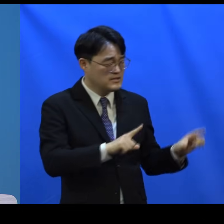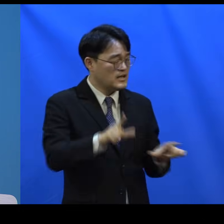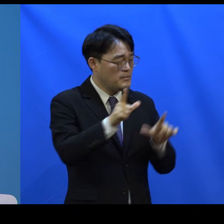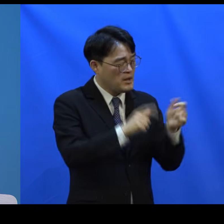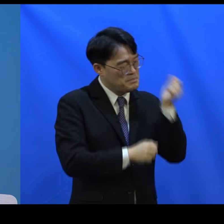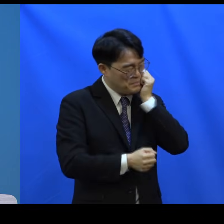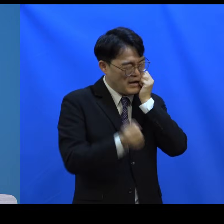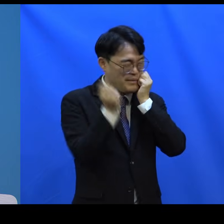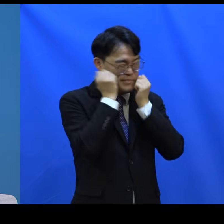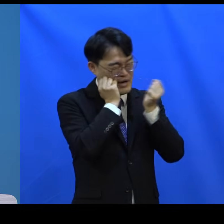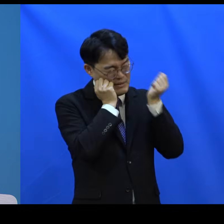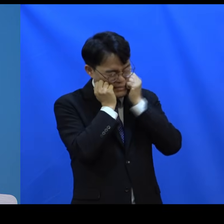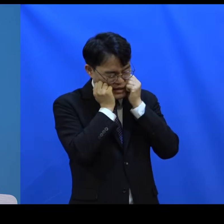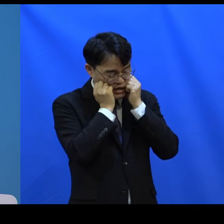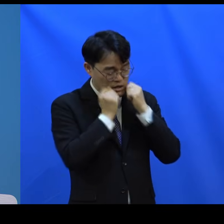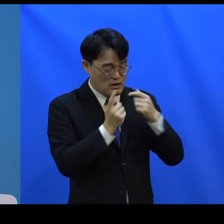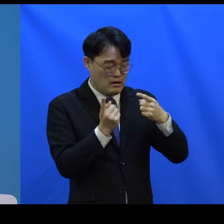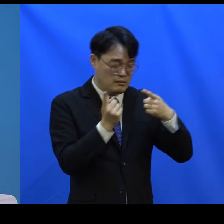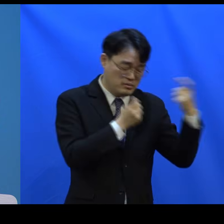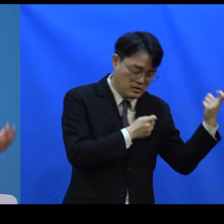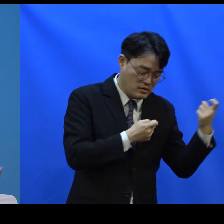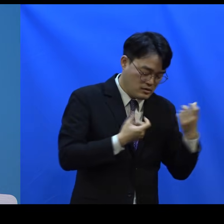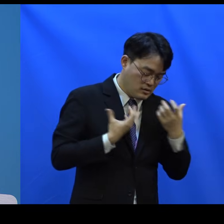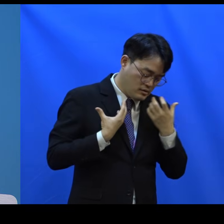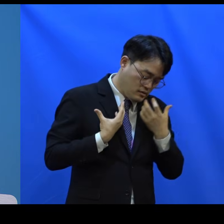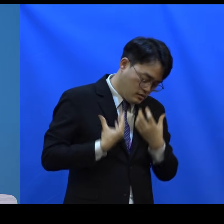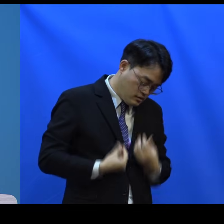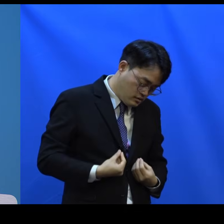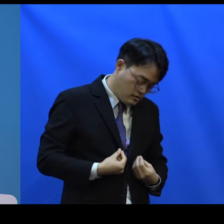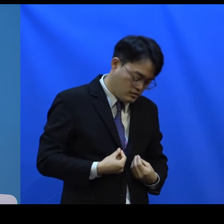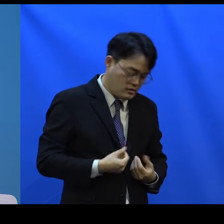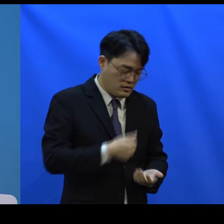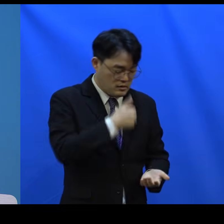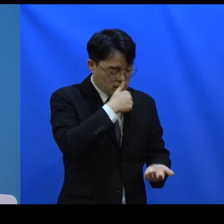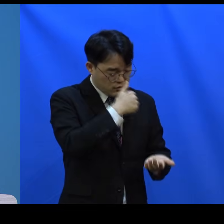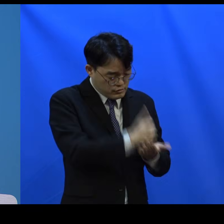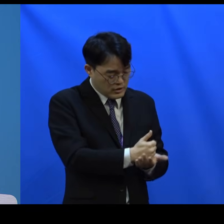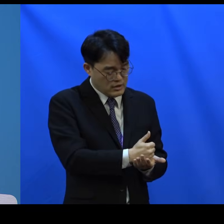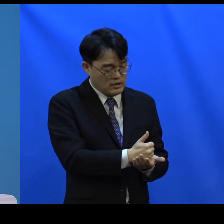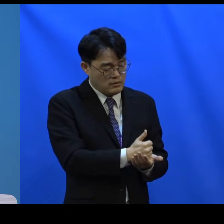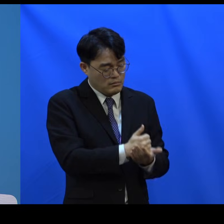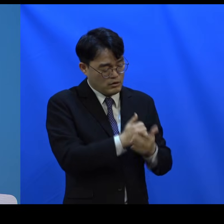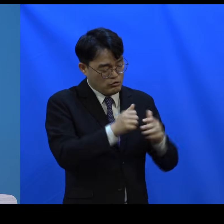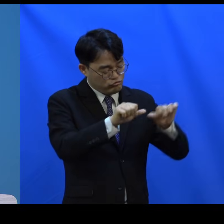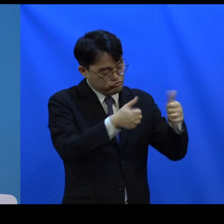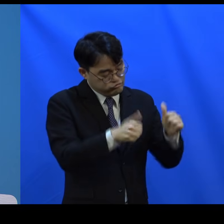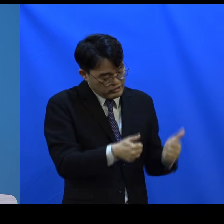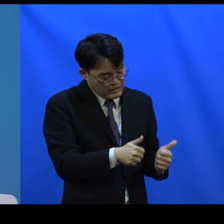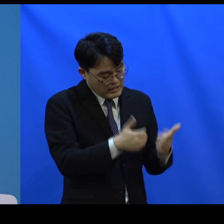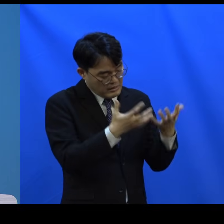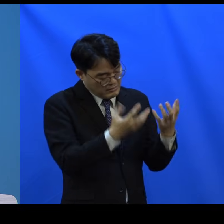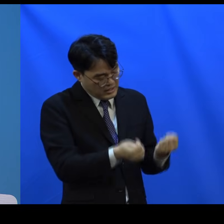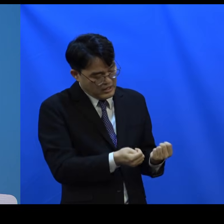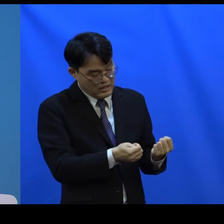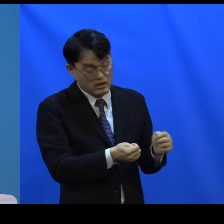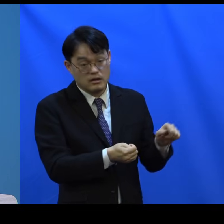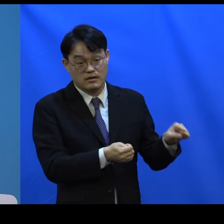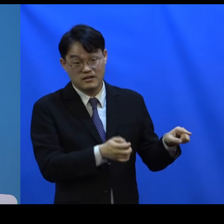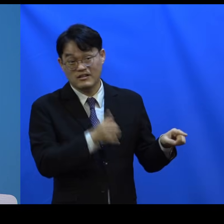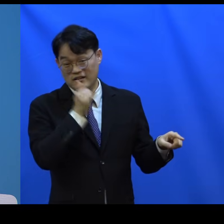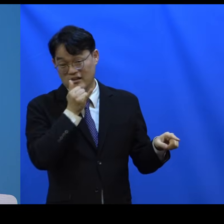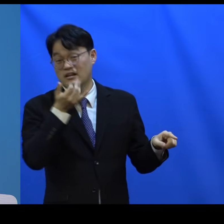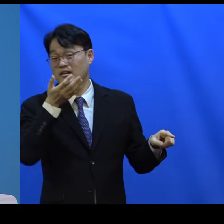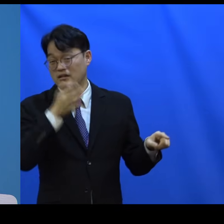우리를 유혹하고 우리의 시선을 끄는 우상들이 얼마나 많습니까? 그러니까 우리가 주일날 와서 마음과